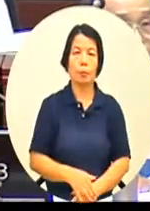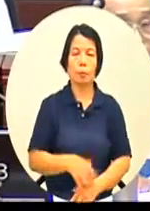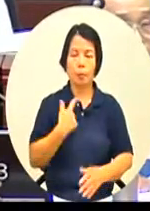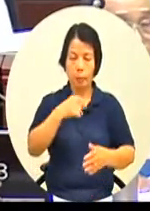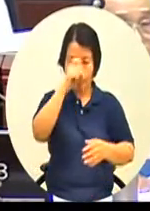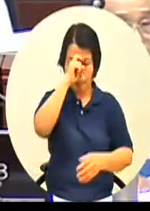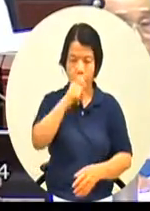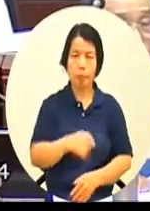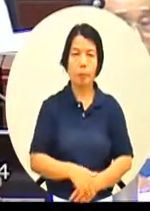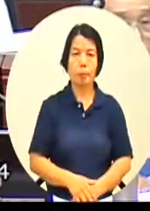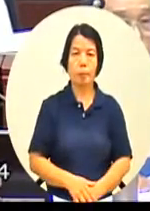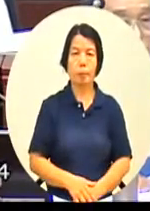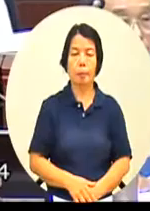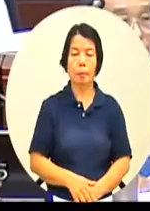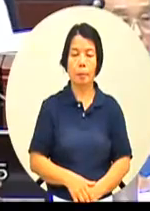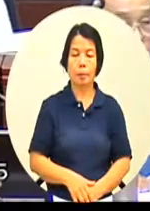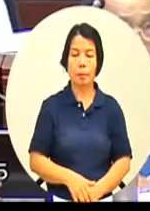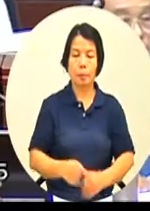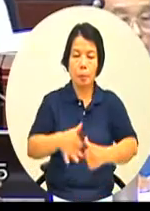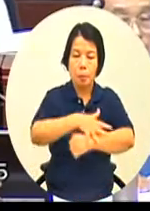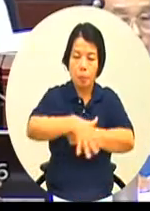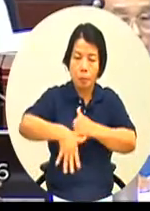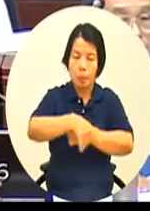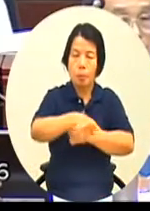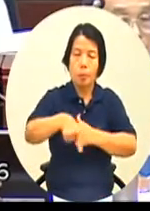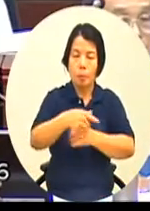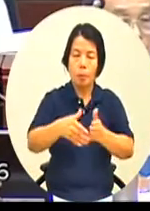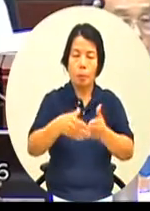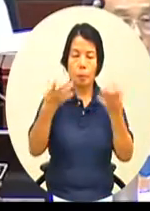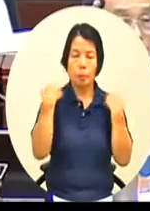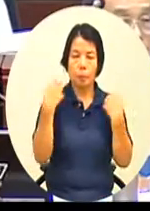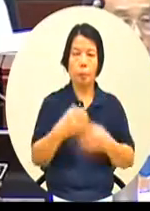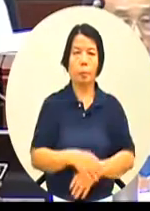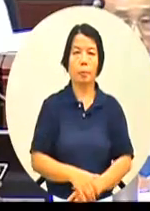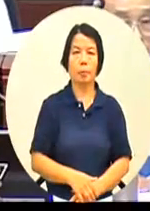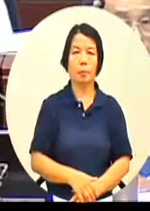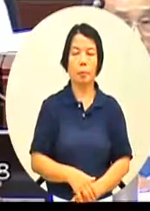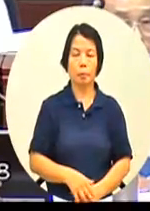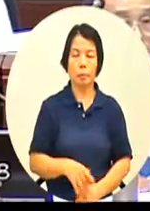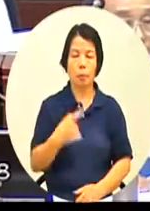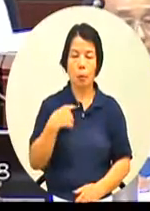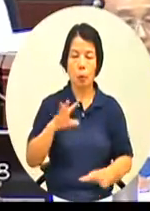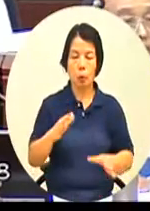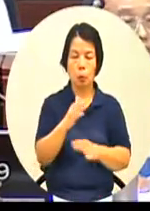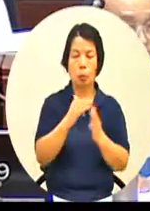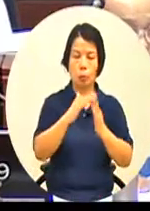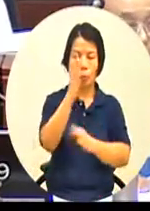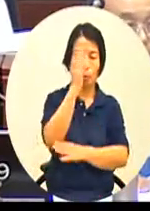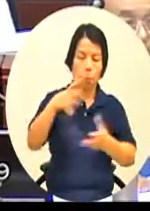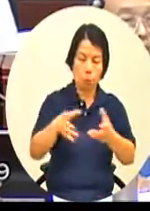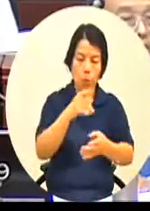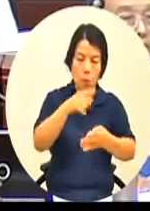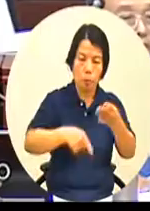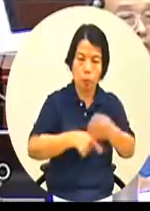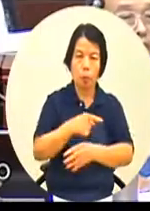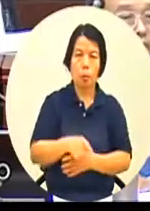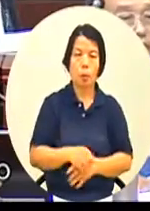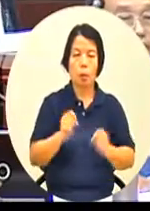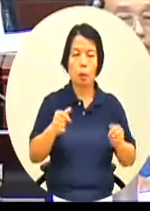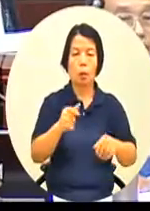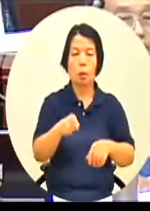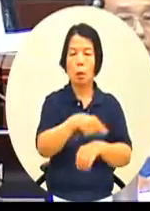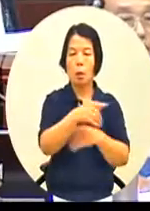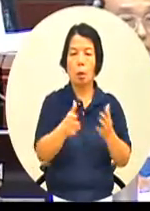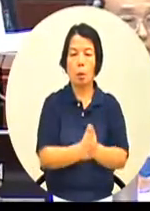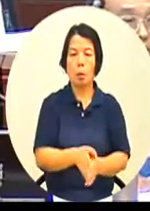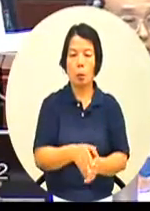望各局处啊，那因为各局处的我们的同仁已经在过程有参与的，所以不是很突兀说丢